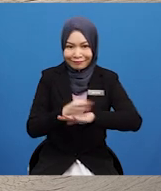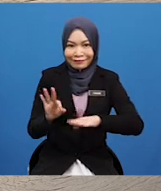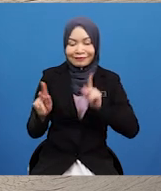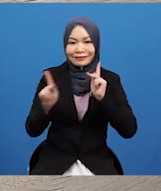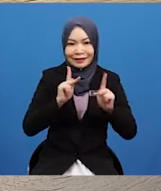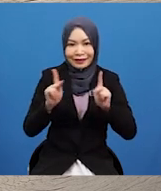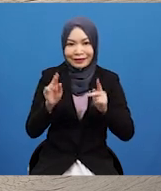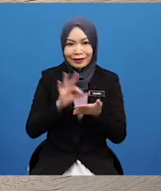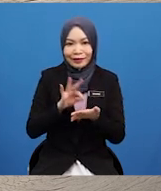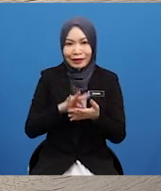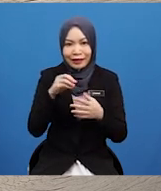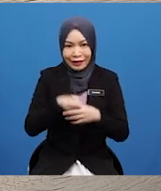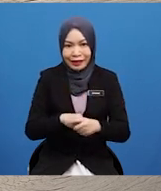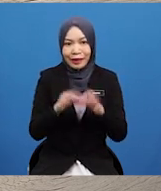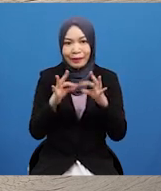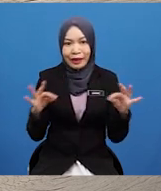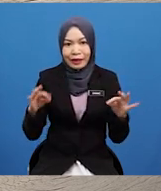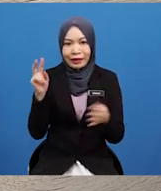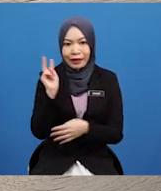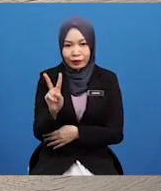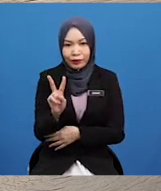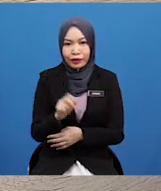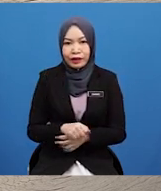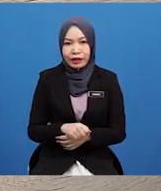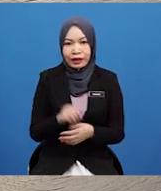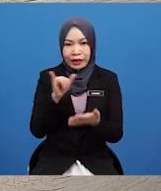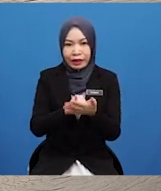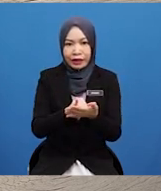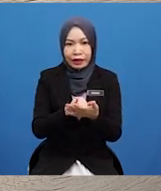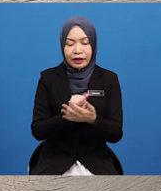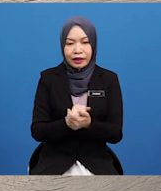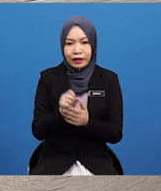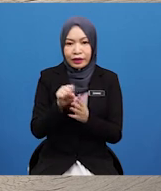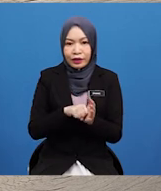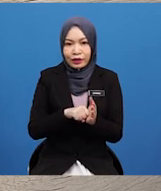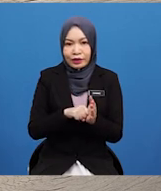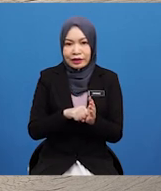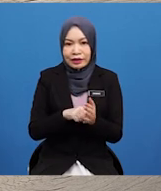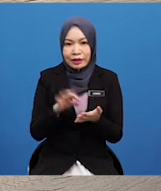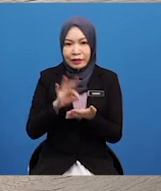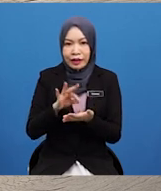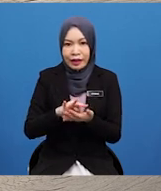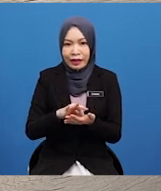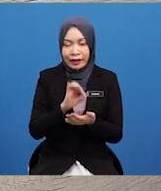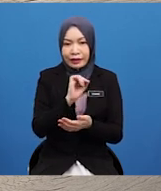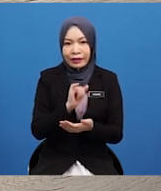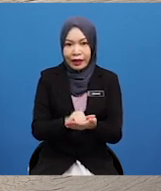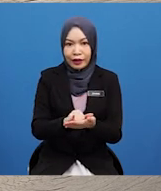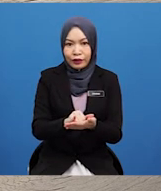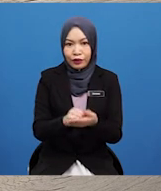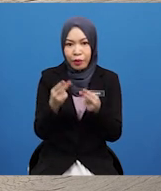Fungsi kata bilangan dalam ayat 2 iaitu sebilangan ialah mendukung